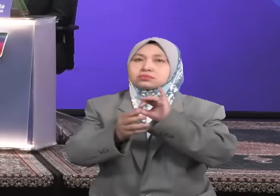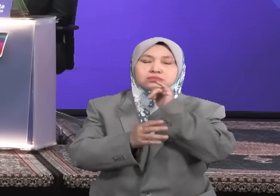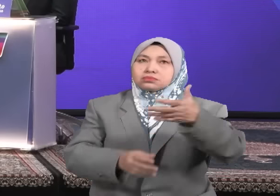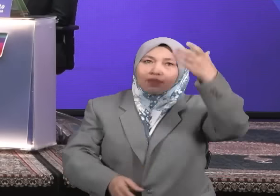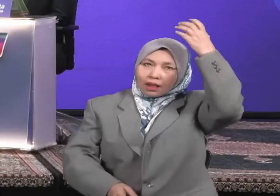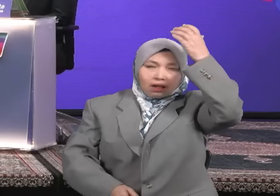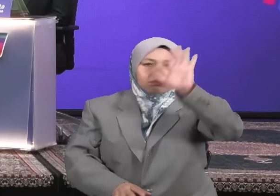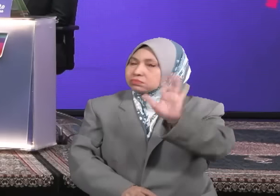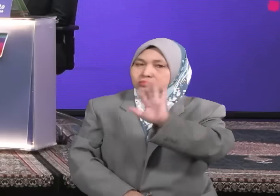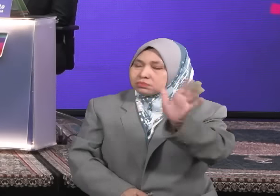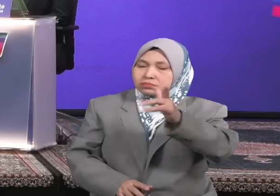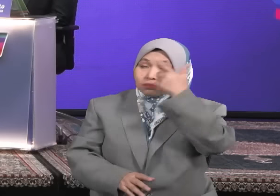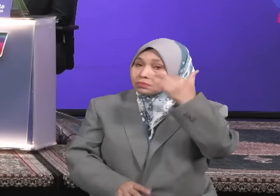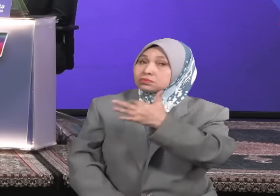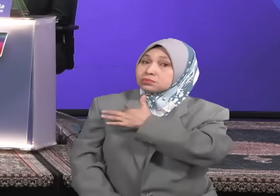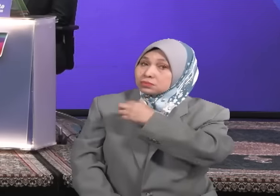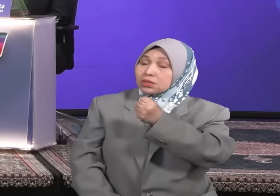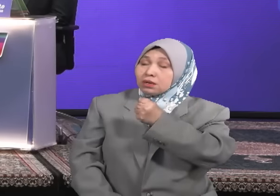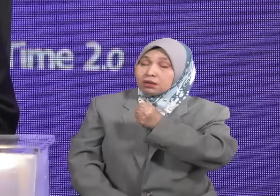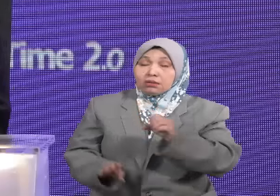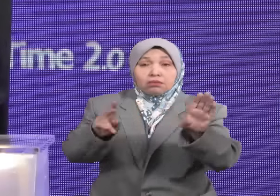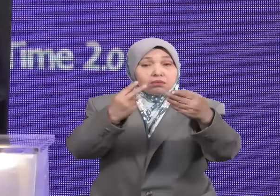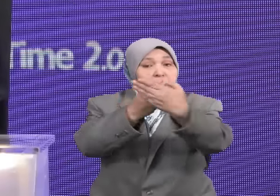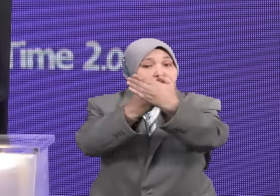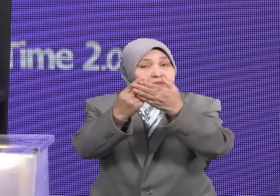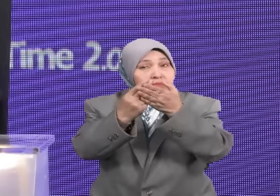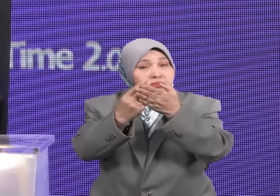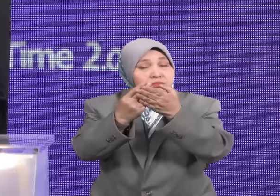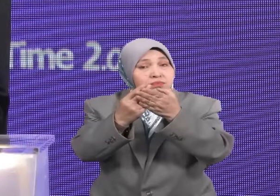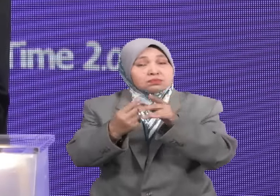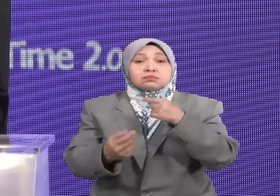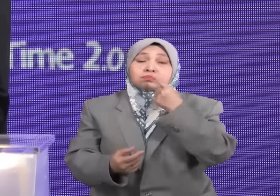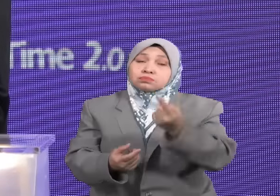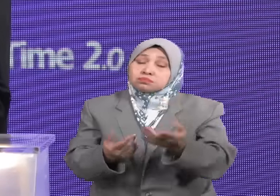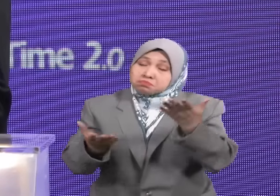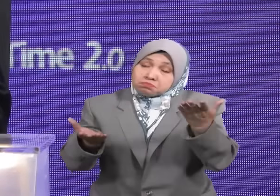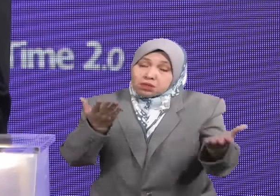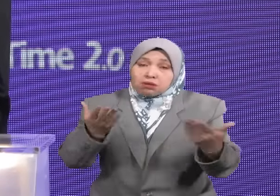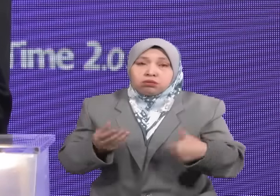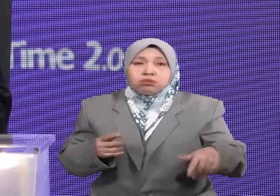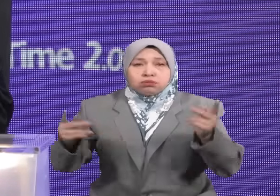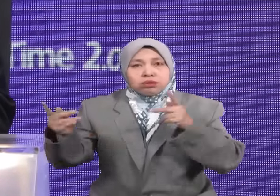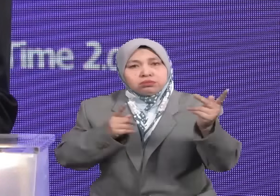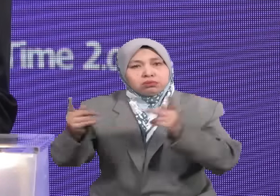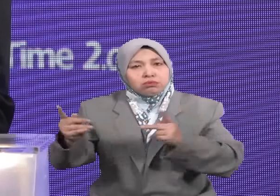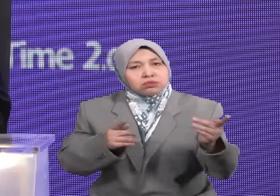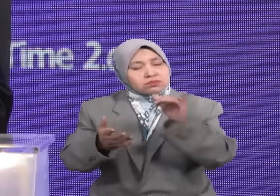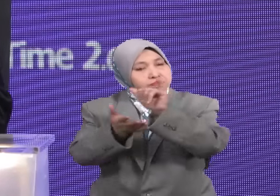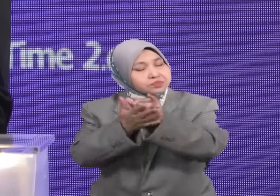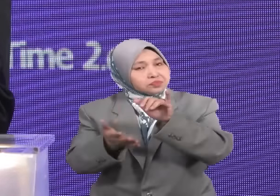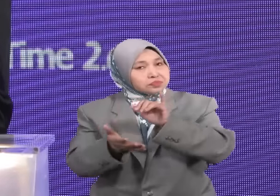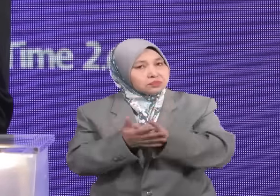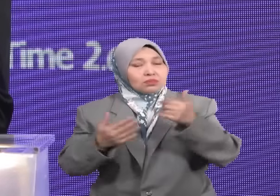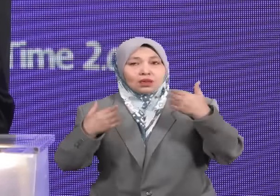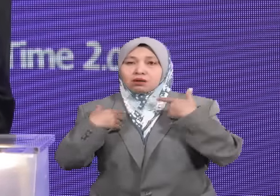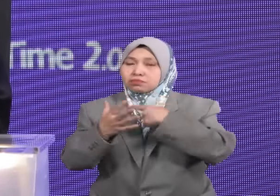apa sebagainya, tetapi kerana iman, ya. Kalau menutup aurat, kalau katakan dia mungkinlah kenderaannya ke cara hidupnya itu asalkan